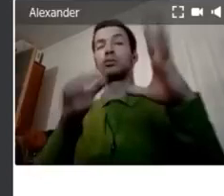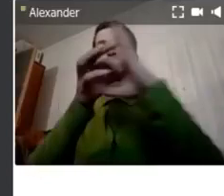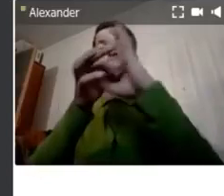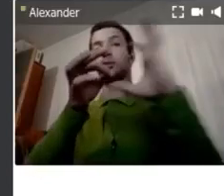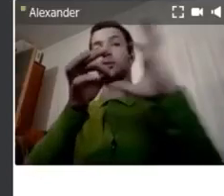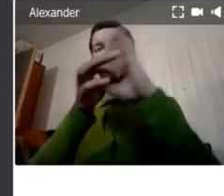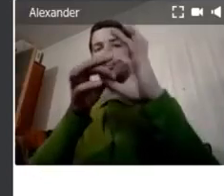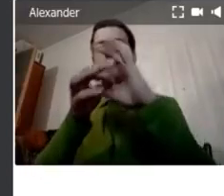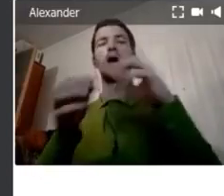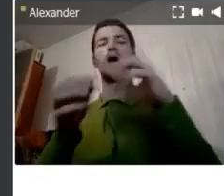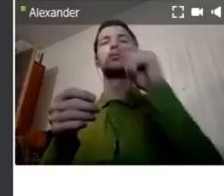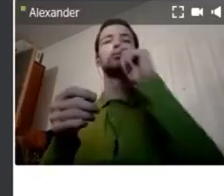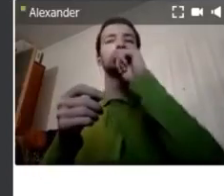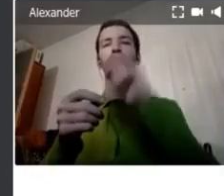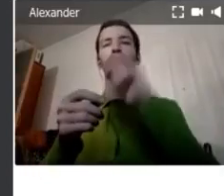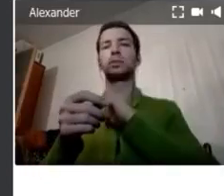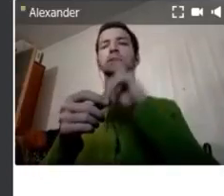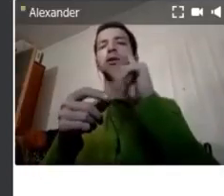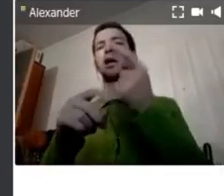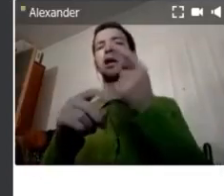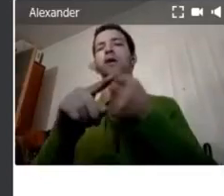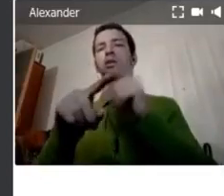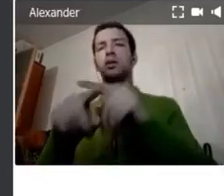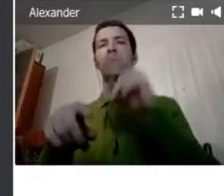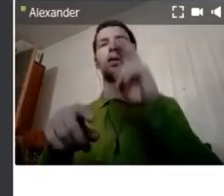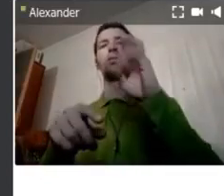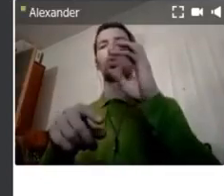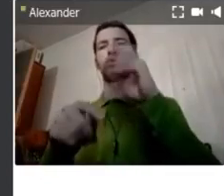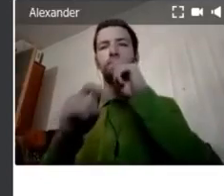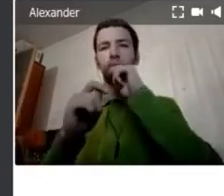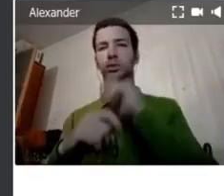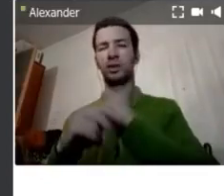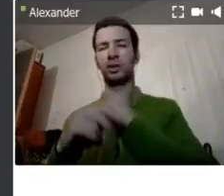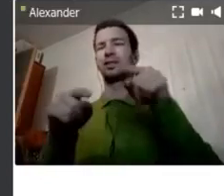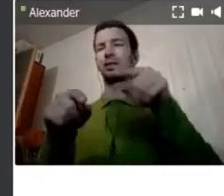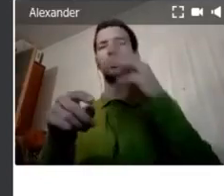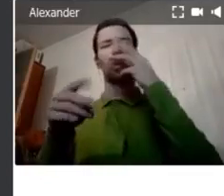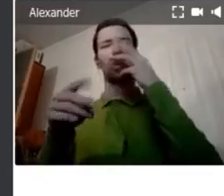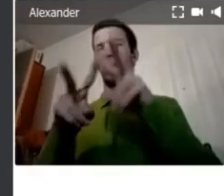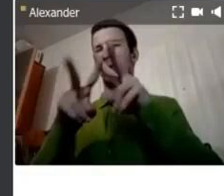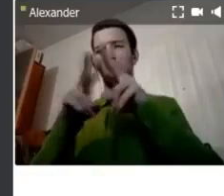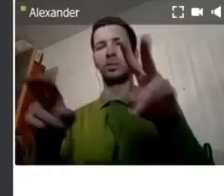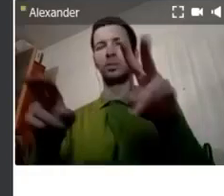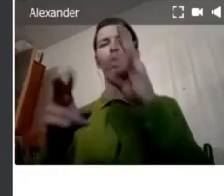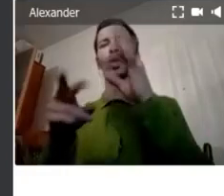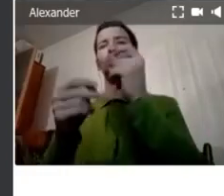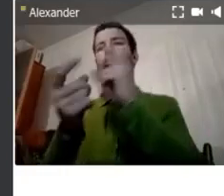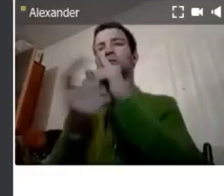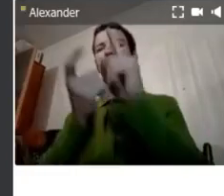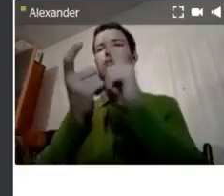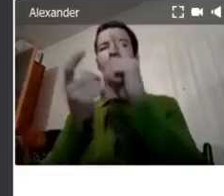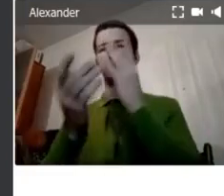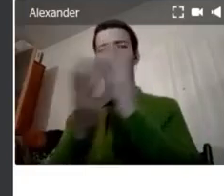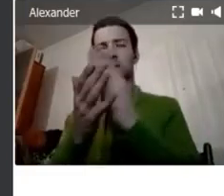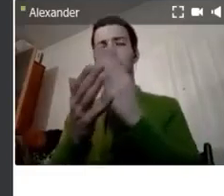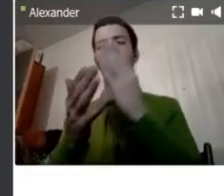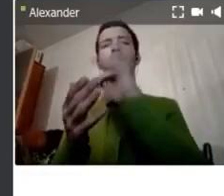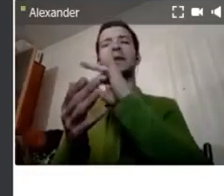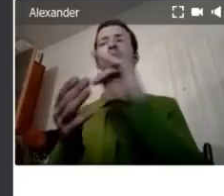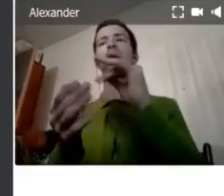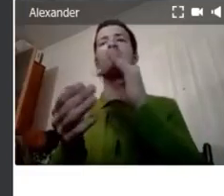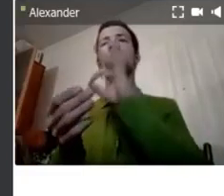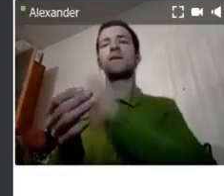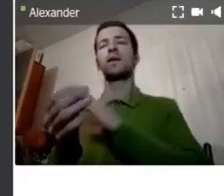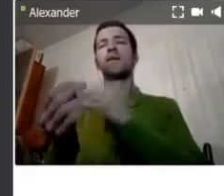что позволяет нашим клиентам строить бизнес вместе с Global Interworld, рекомендовать этот